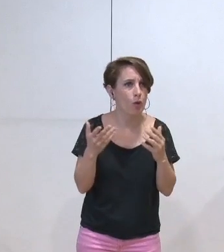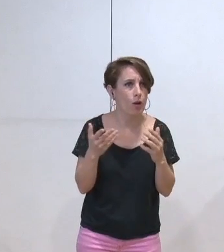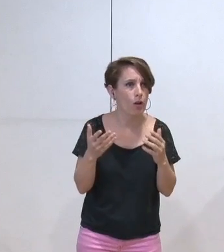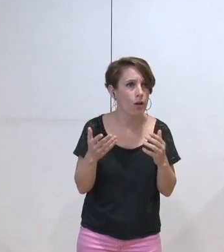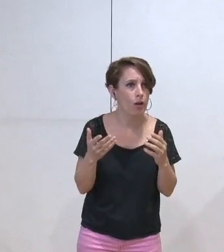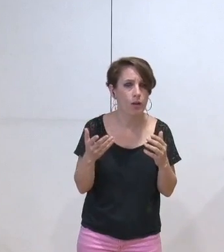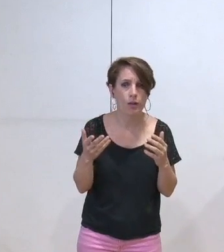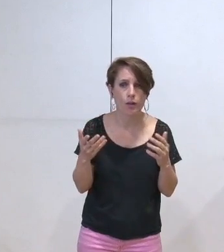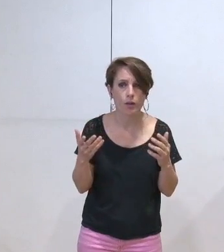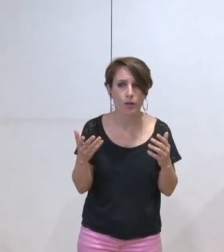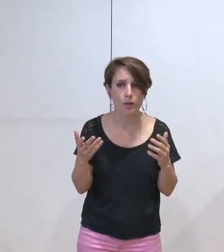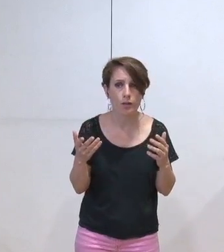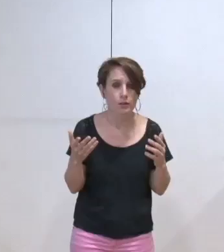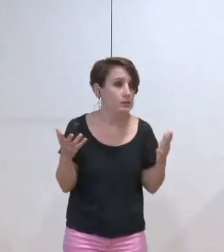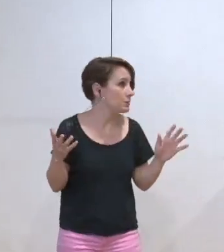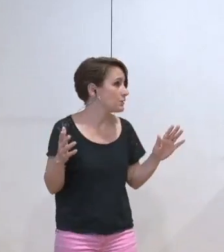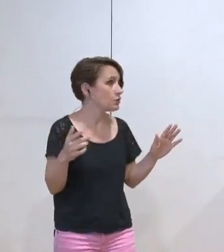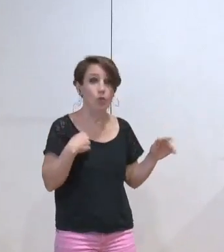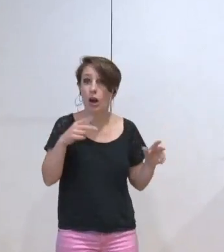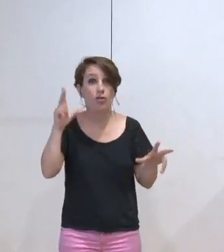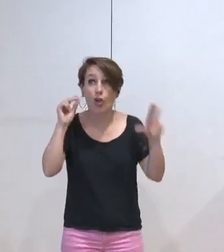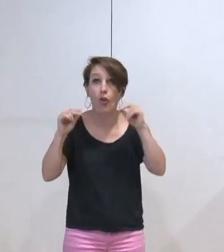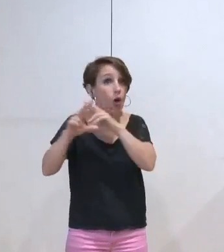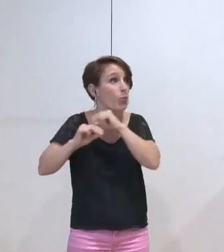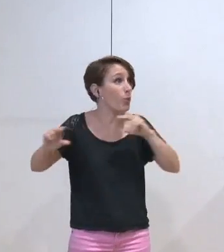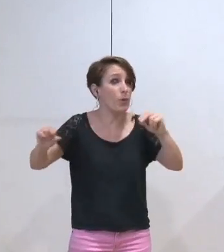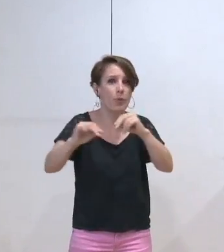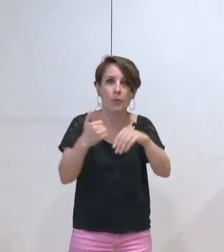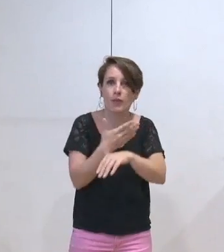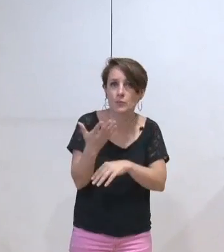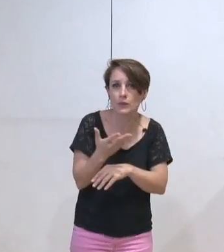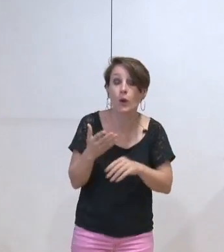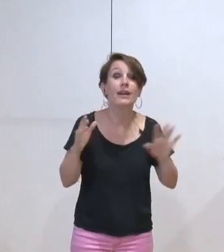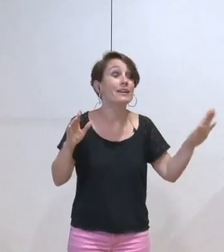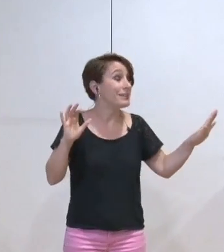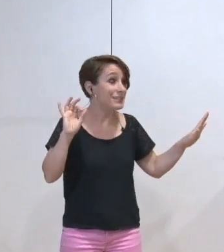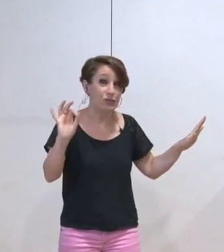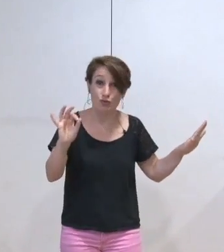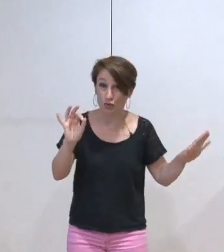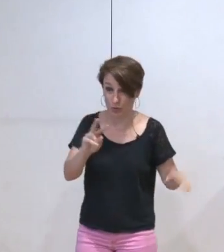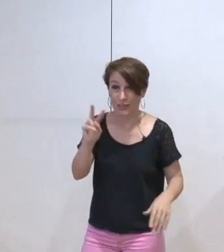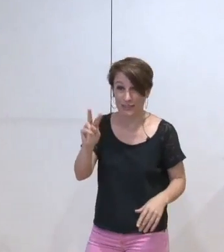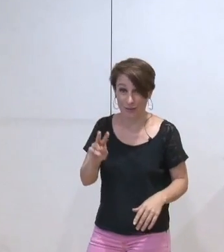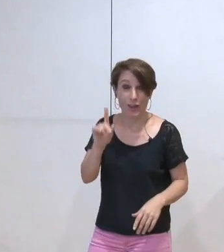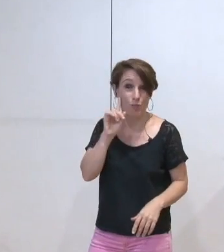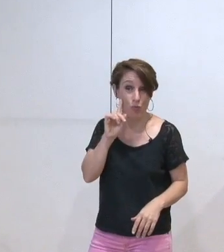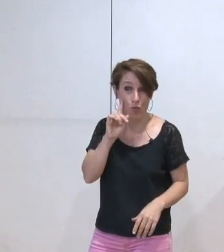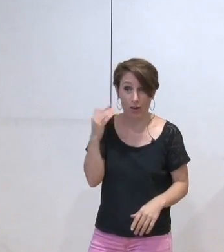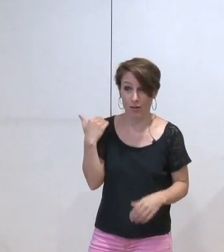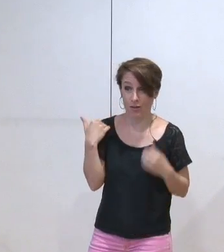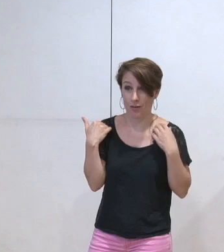trop c'est ça non mais je sais pas j'entends chuchoter alors c'est assez dou parce que comme je l'ai précisé au début de